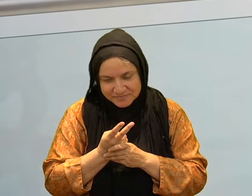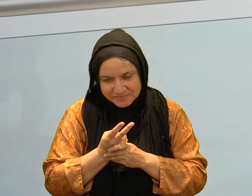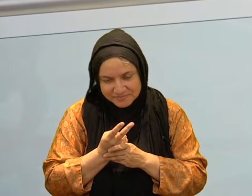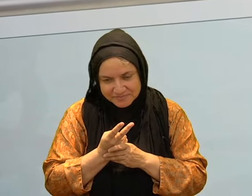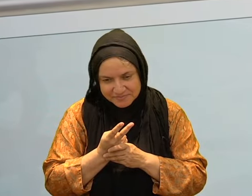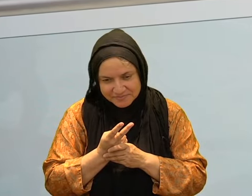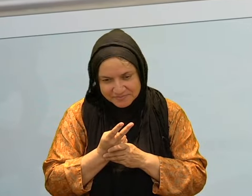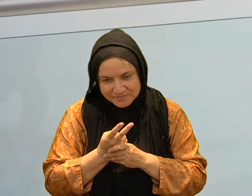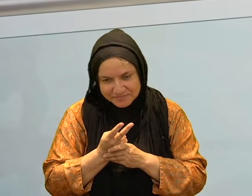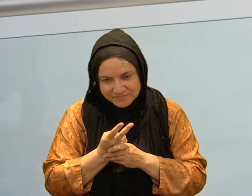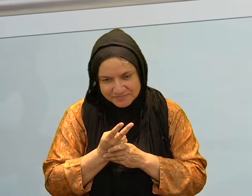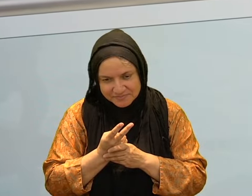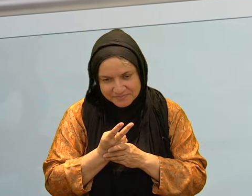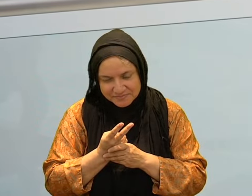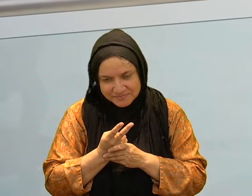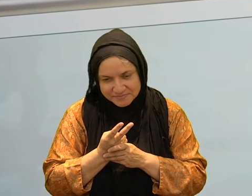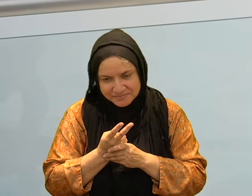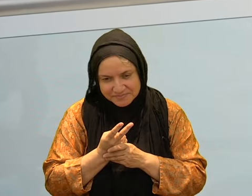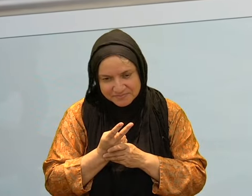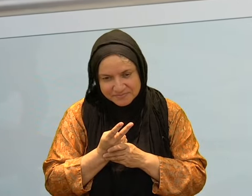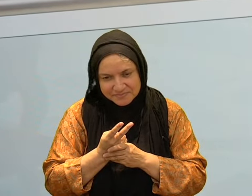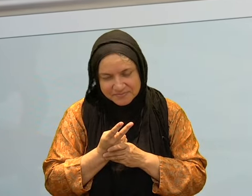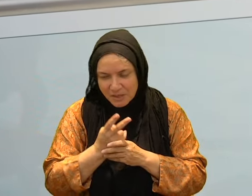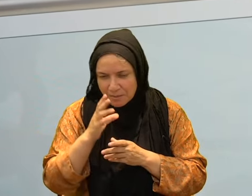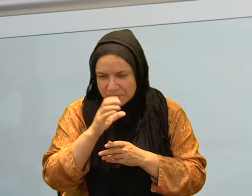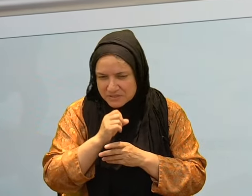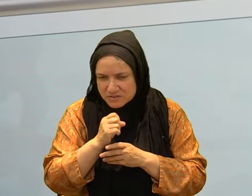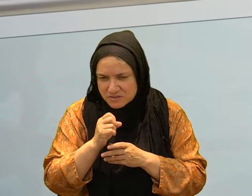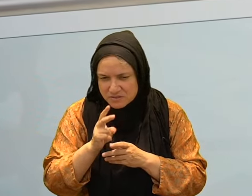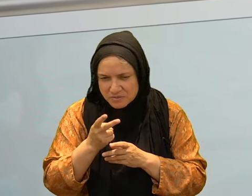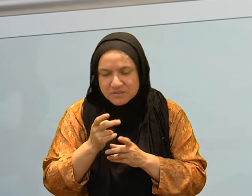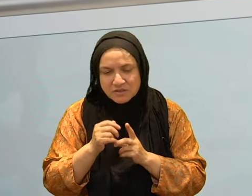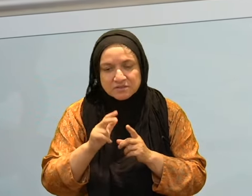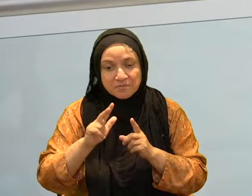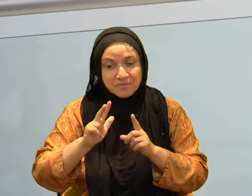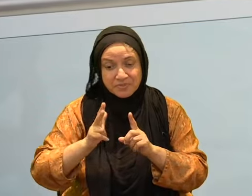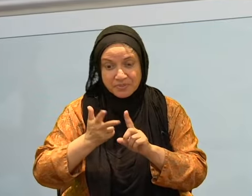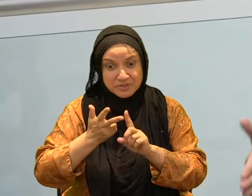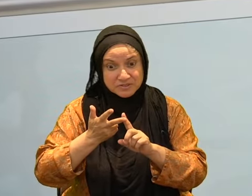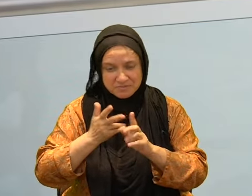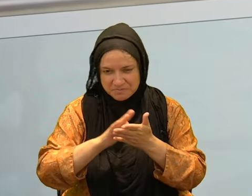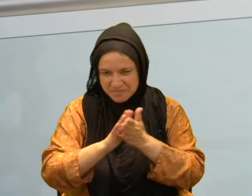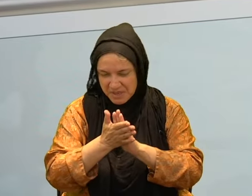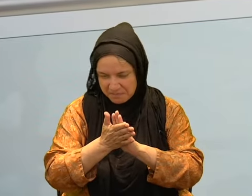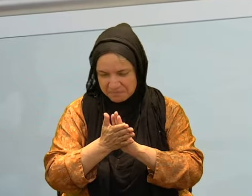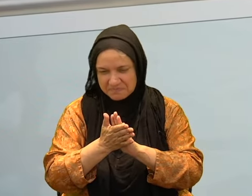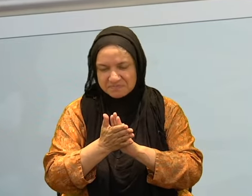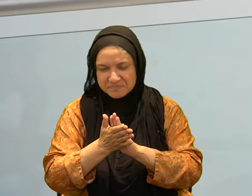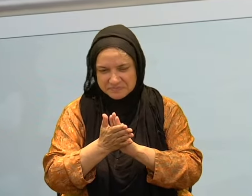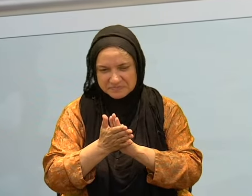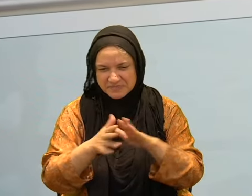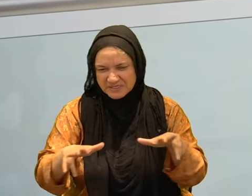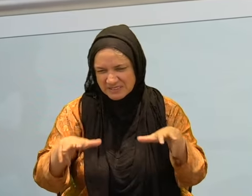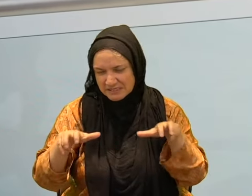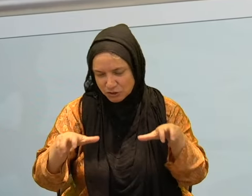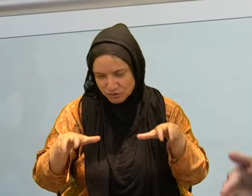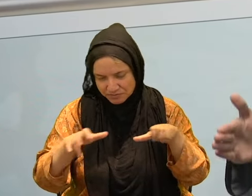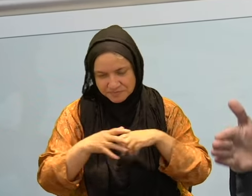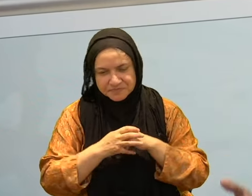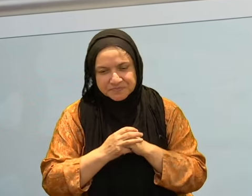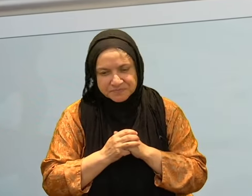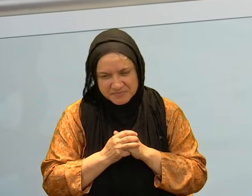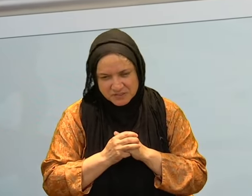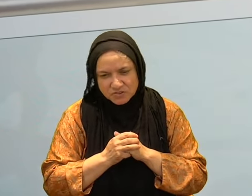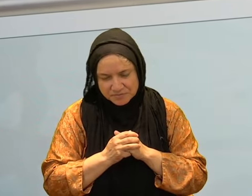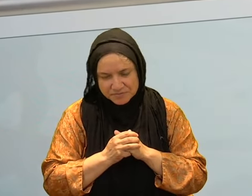أُمُورٌ مُشْتَبِهَاتٌ لَا يَعْلَمُهُنَّ كَثِيرٌ مِنَ النَّاسِ. Look, halal is clear, haram is clear. What